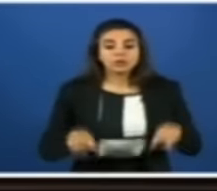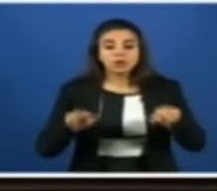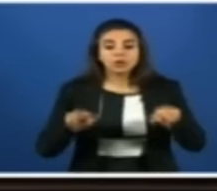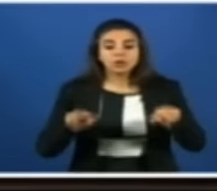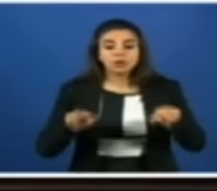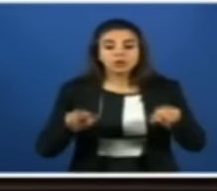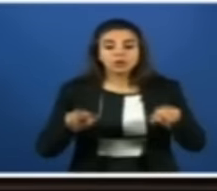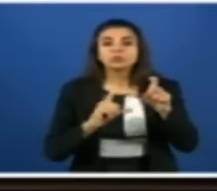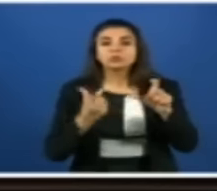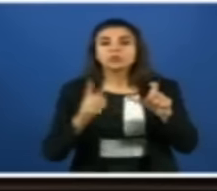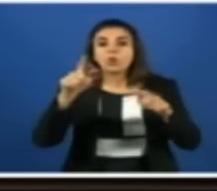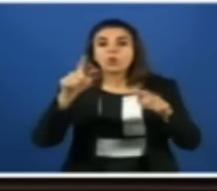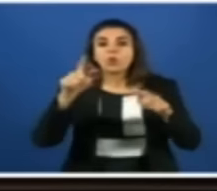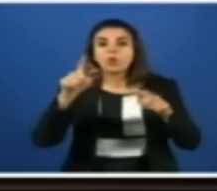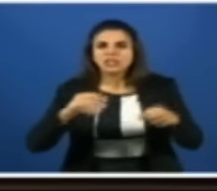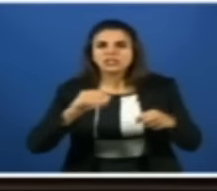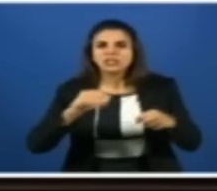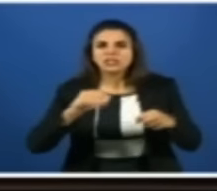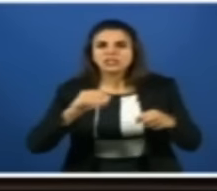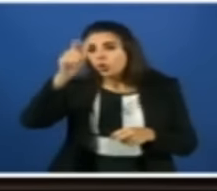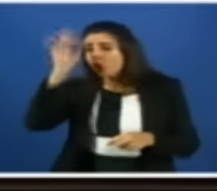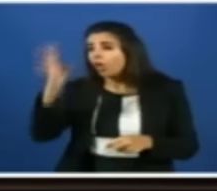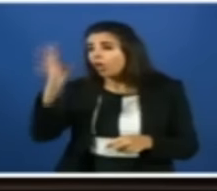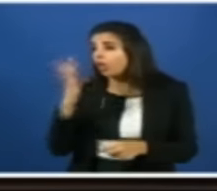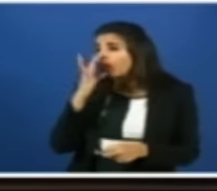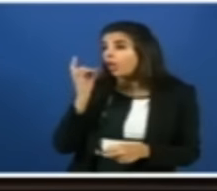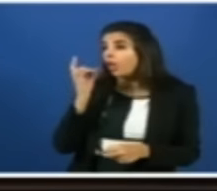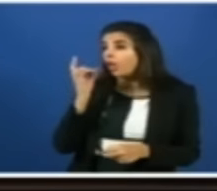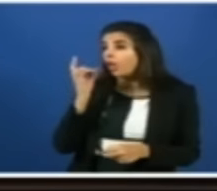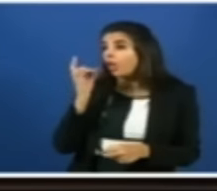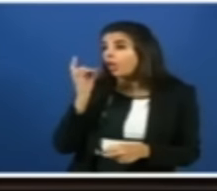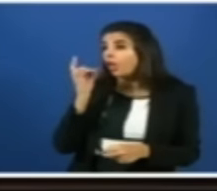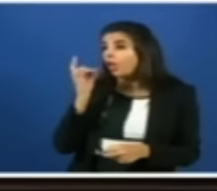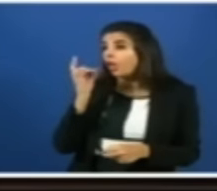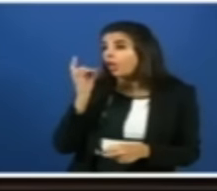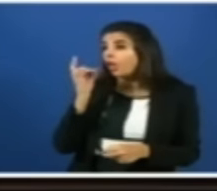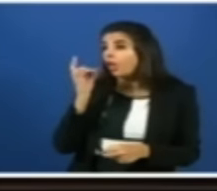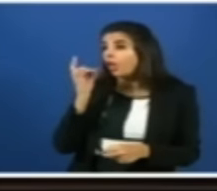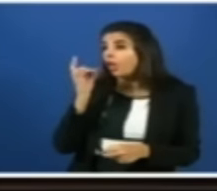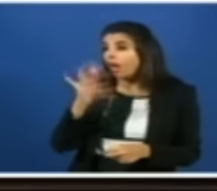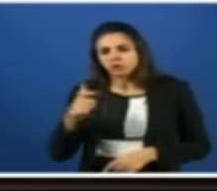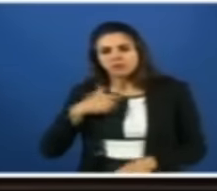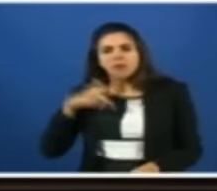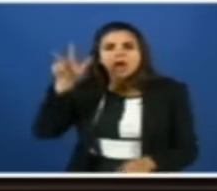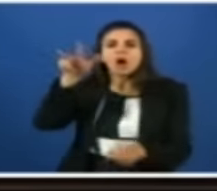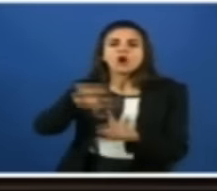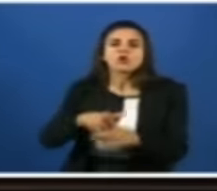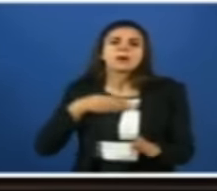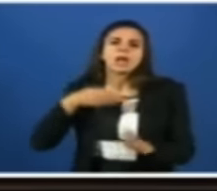Musul'da Türkiye'nin işi yok diyenler cevabını almıştır.